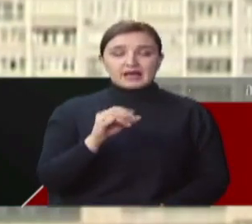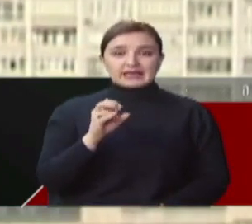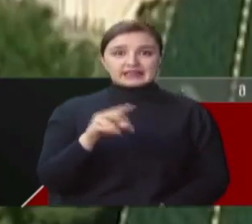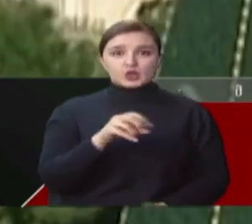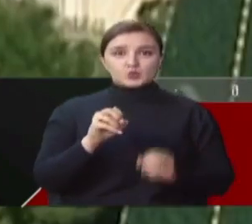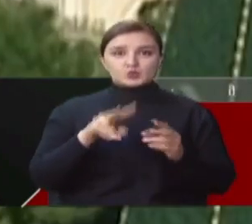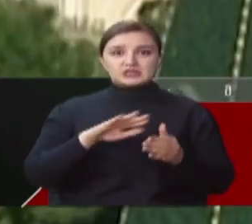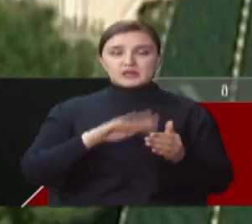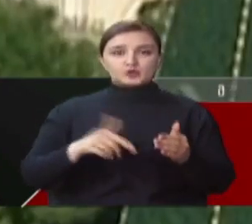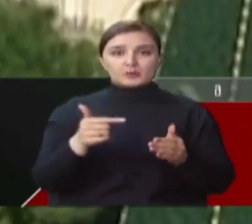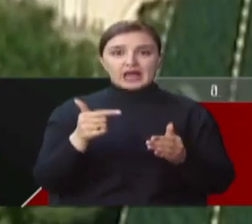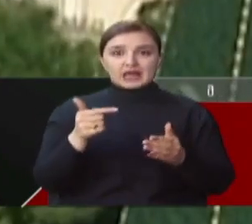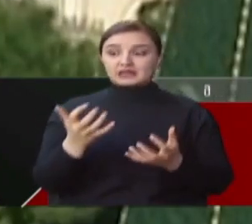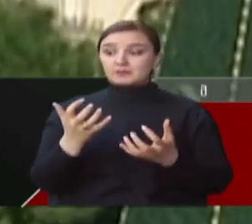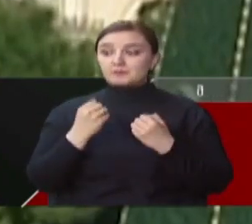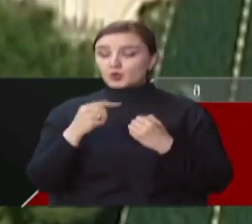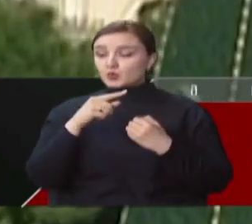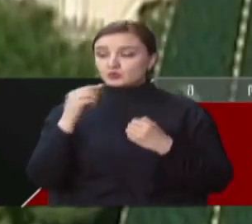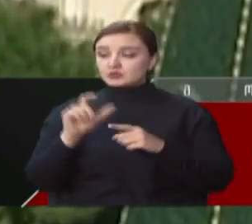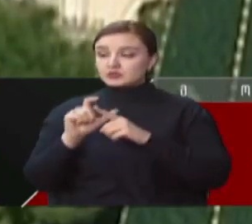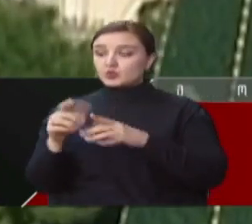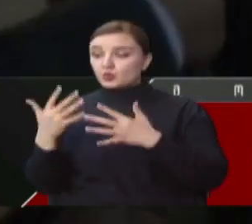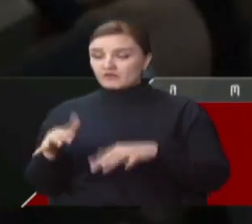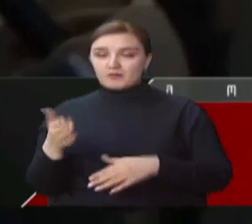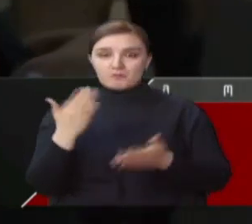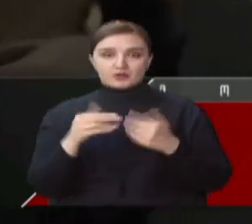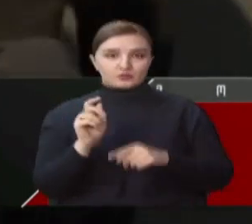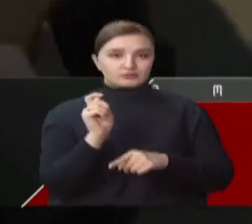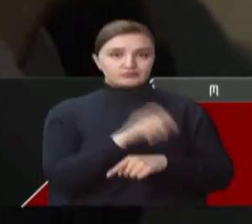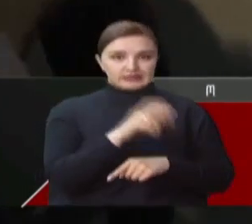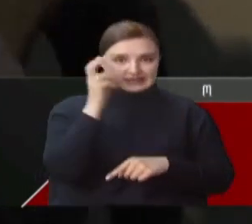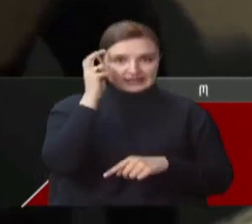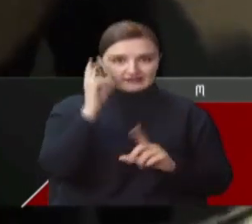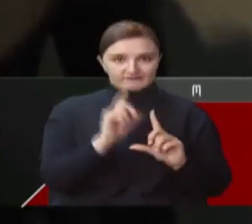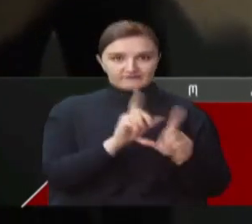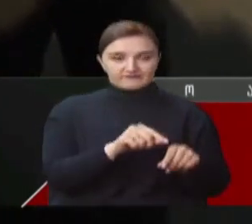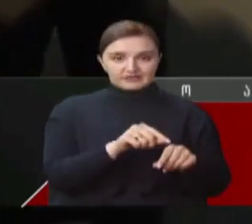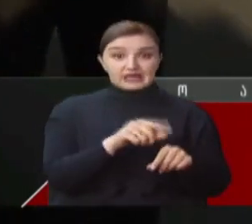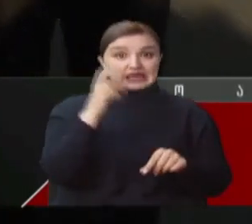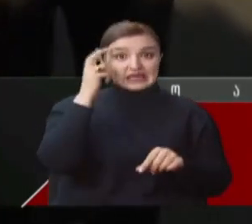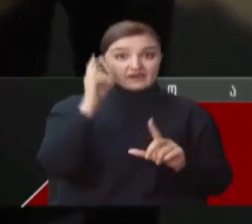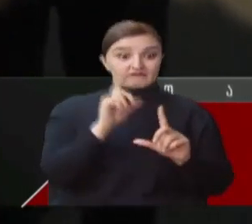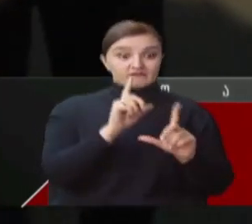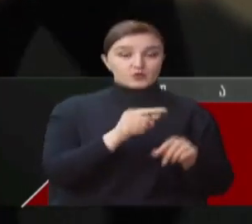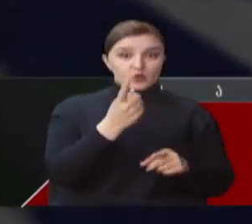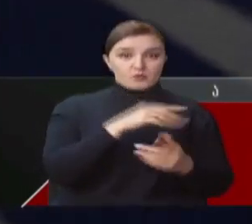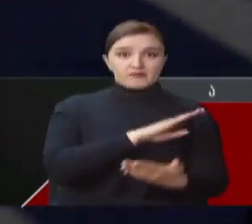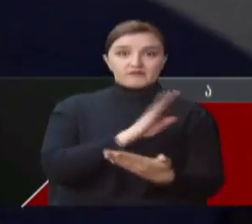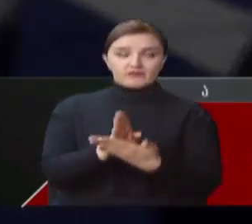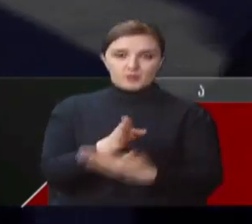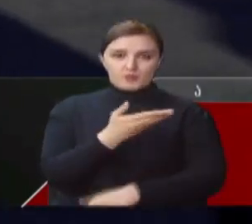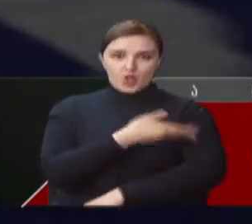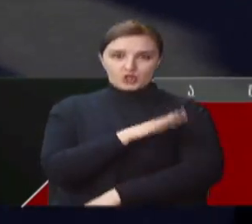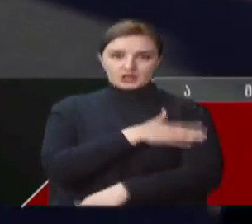უსაფრთხოების გარანტიები მიიღო და ბოლოს და ბოლოს კიევში ჩავიდა. ბაიდენი კი კიევიდან პოლონეთში წავიდა, სავარაუდოდ ისევ